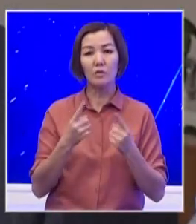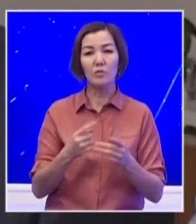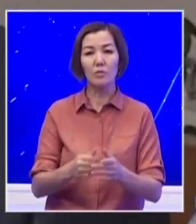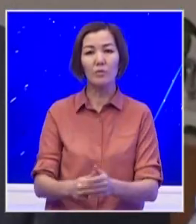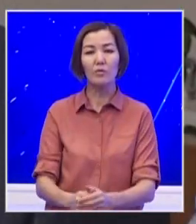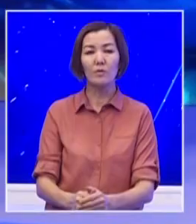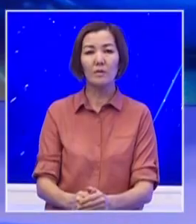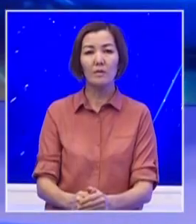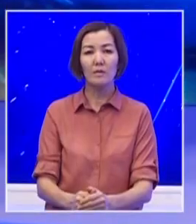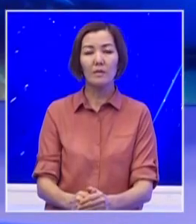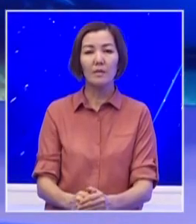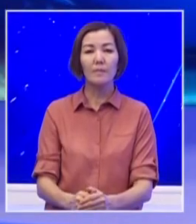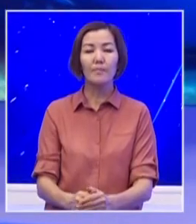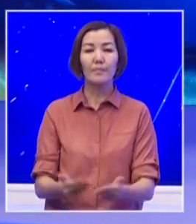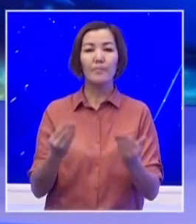білеміз.